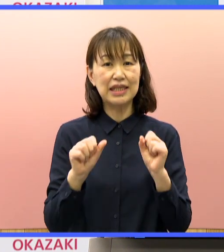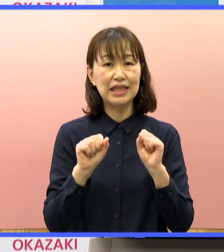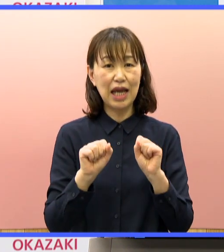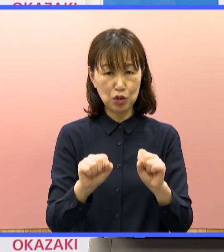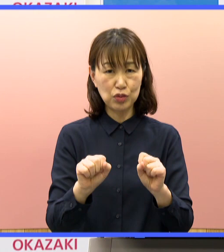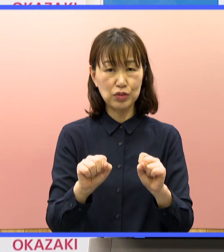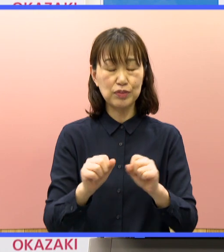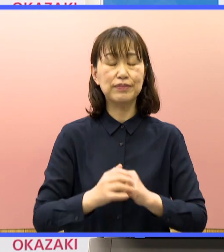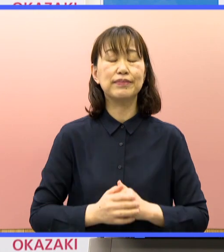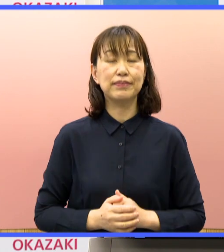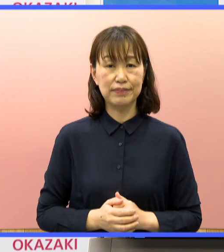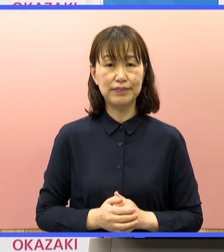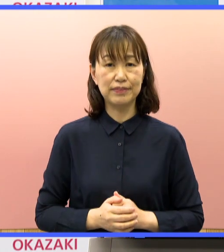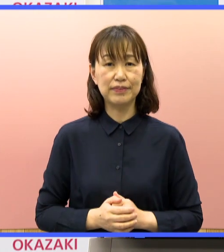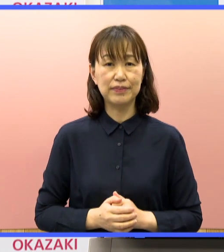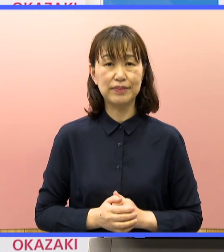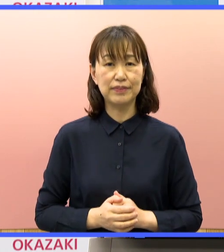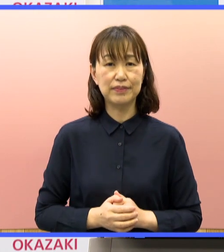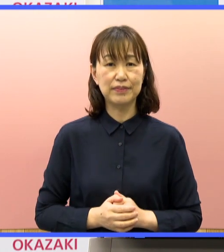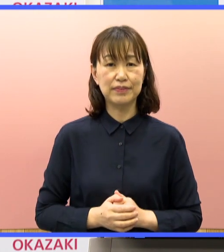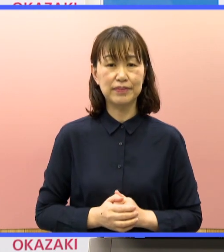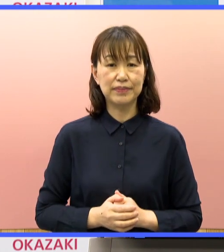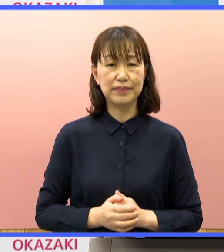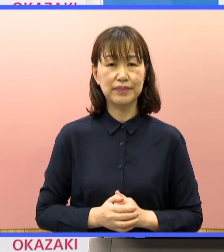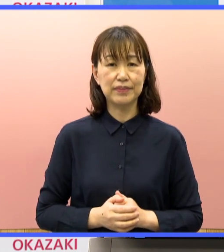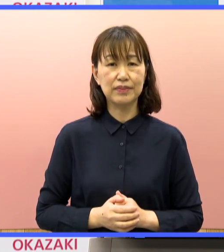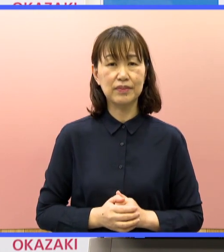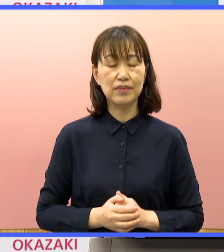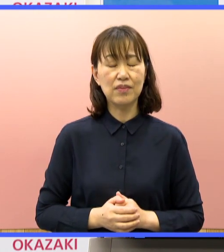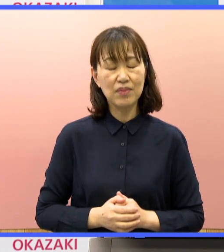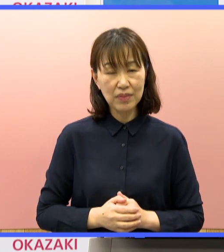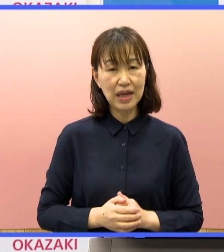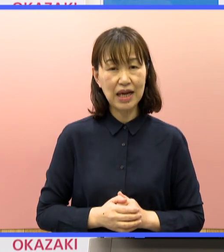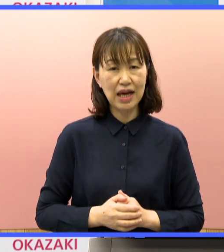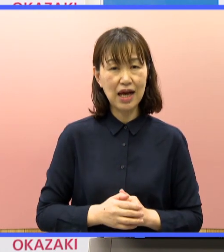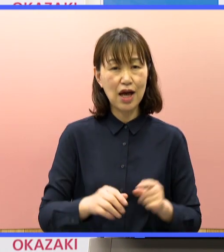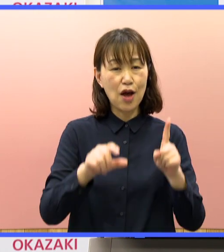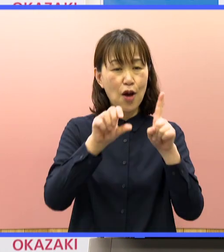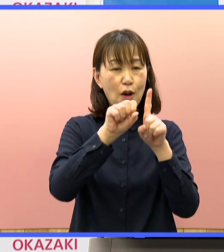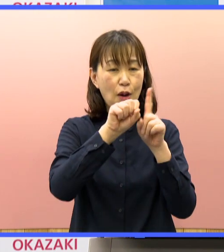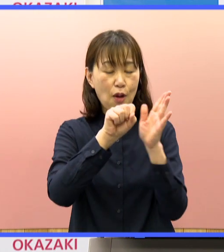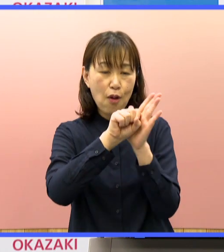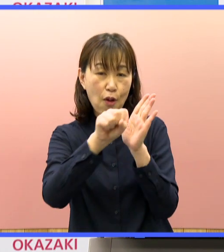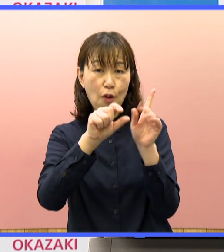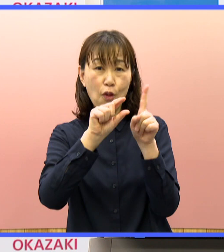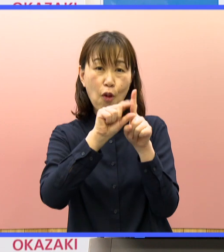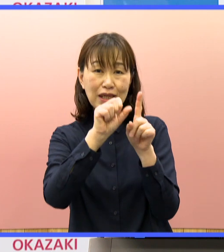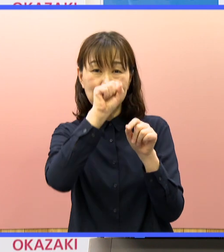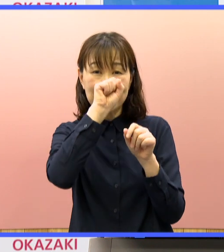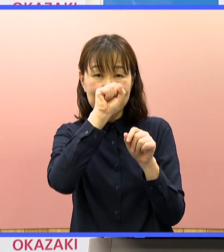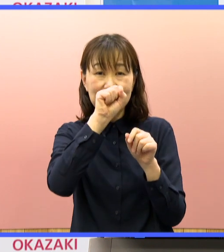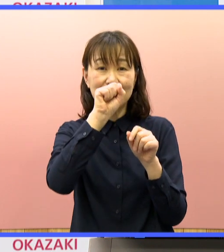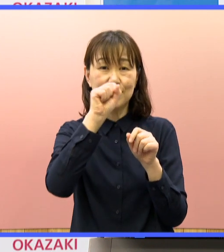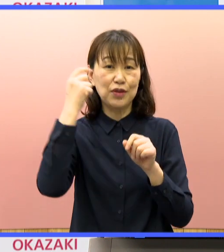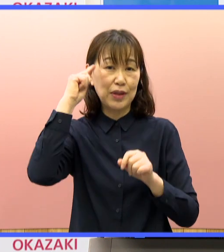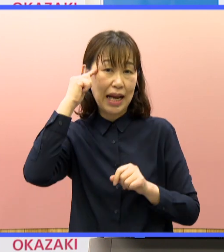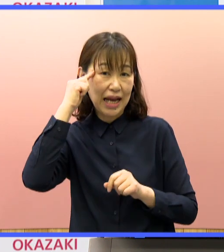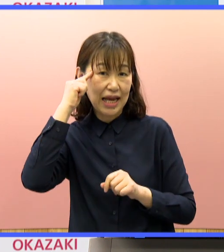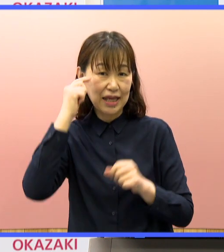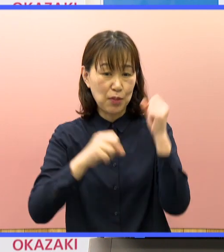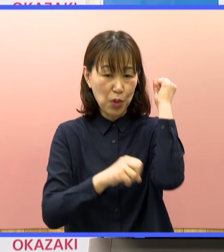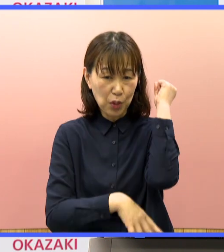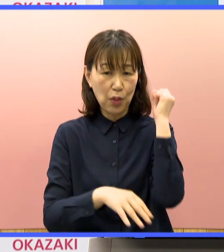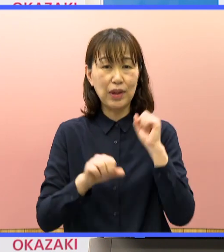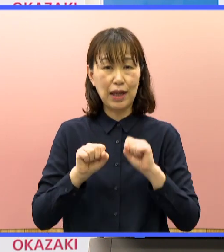を最大限に活用し、簡素で効率的な体制づくりを行うことを基本的な考えとして実施いたし